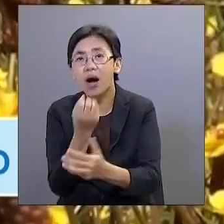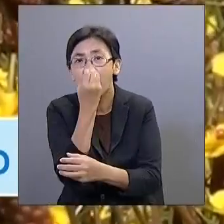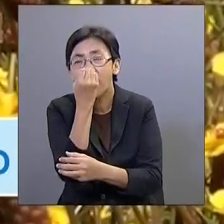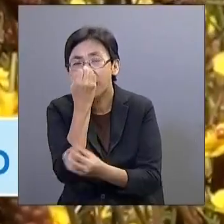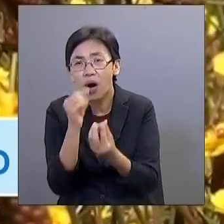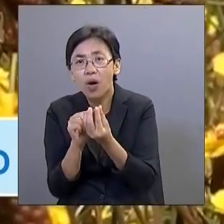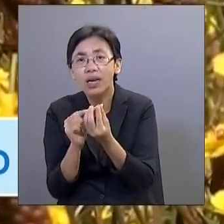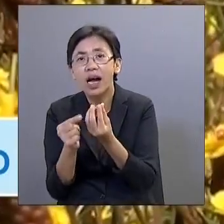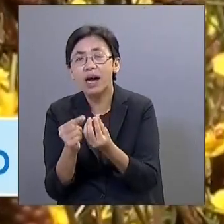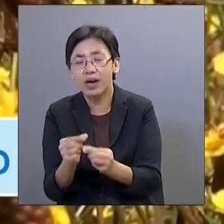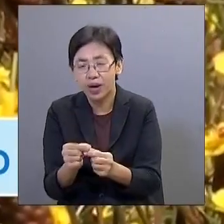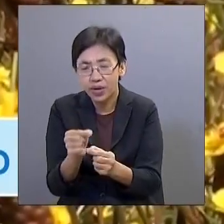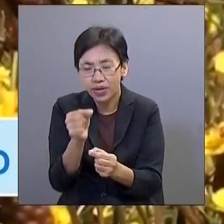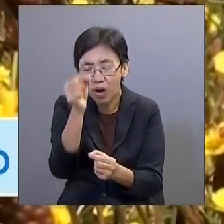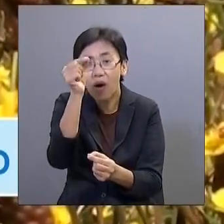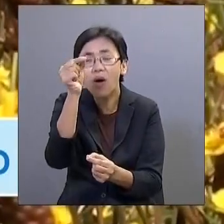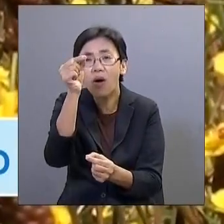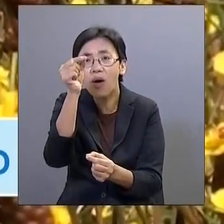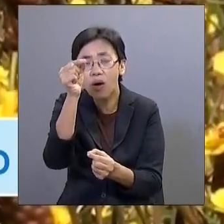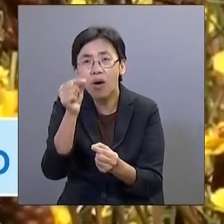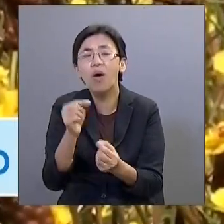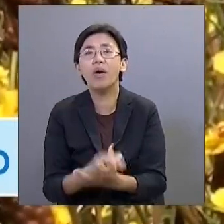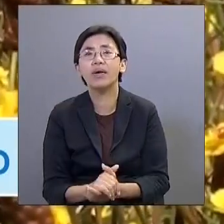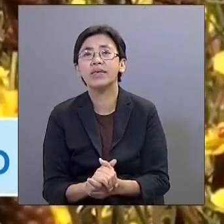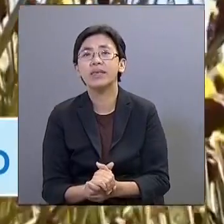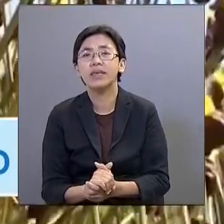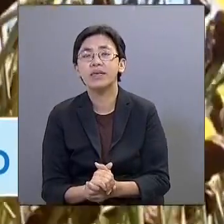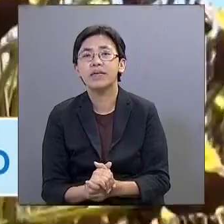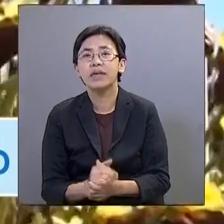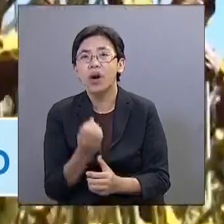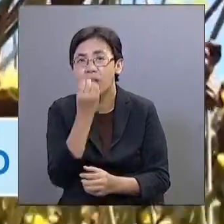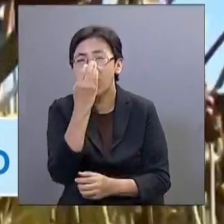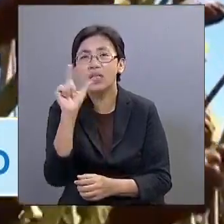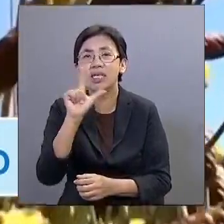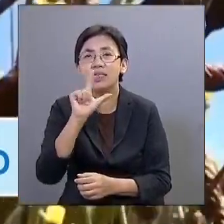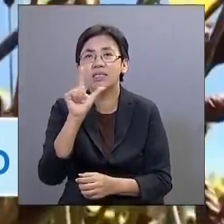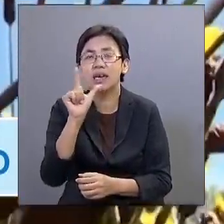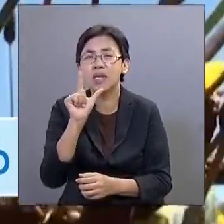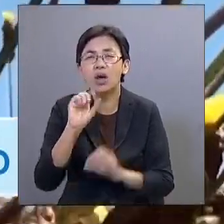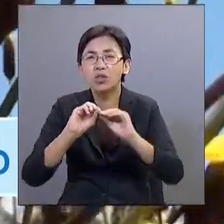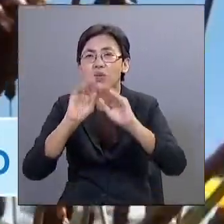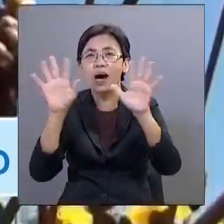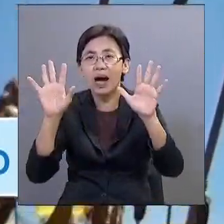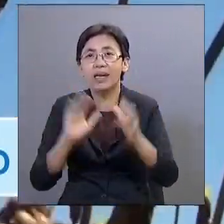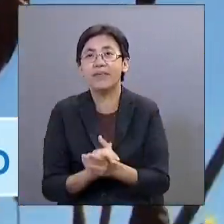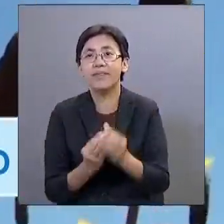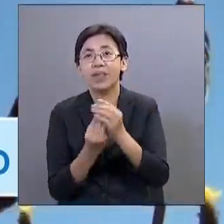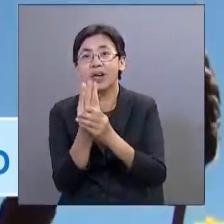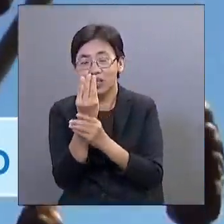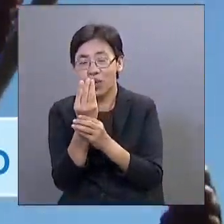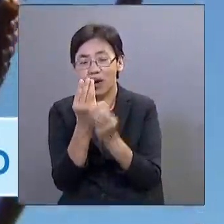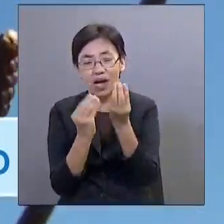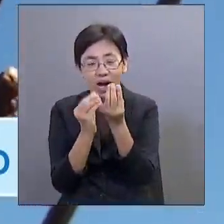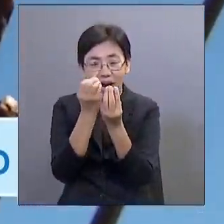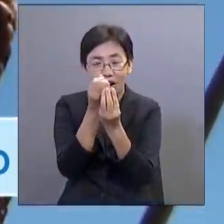ยาวขึ้นมาจากดอกมาจากดินล้อมรอบด้วยใบดอกจะเป็นสีเหลืองสดครับติดอยู่ตรงปลายของช่อดอกกลีบทั้ง